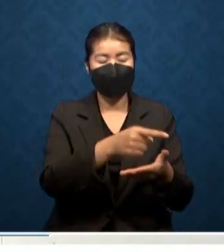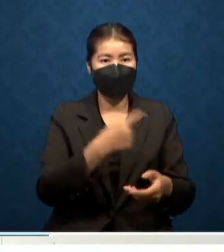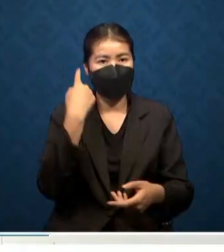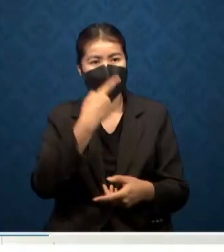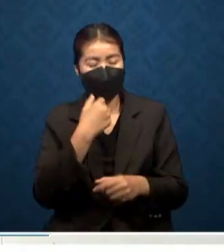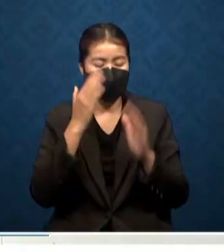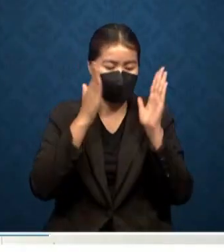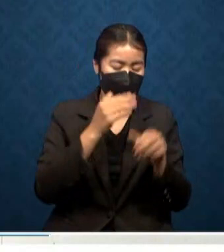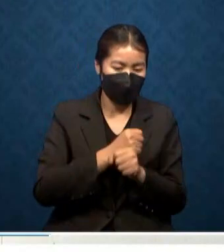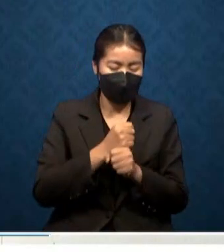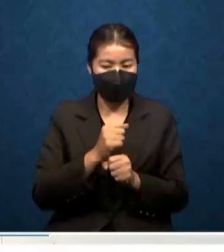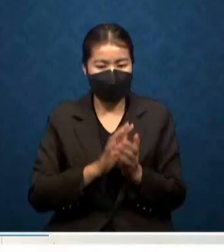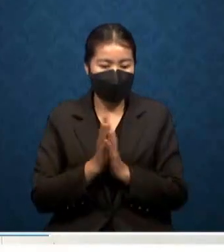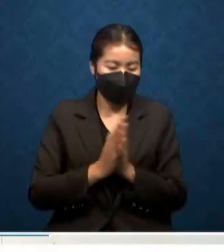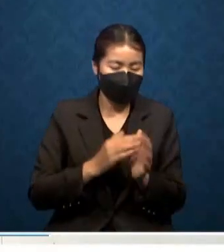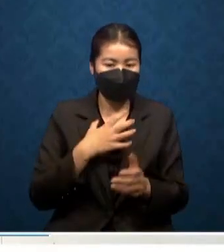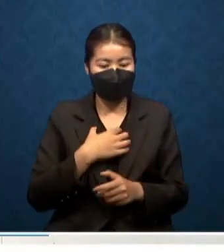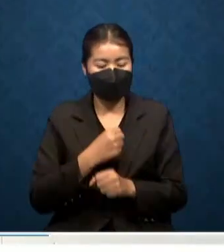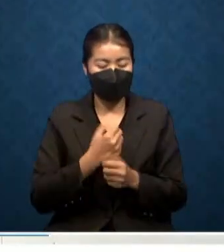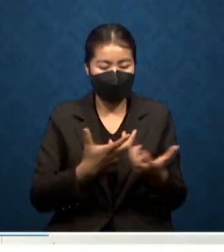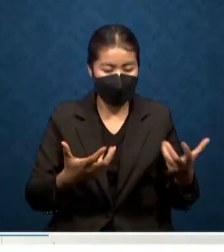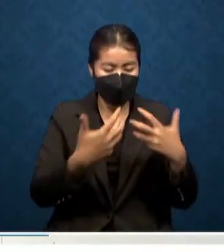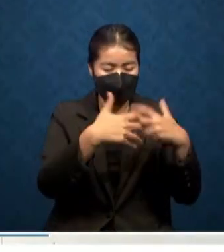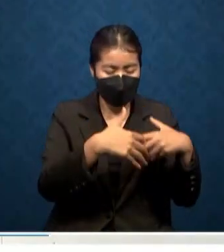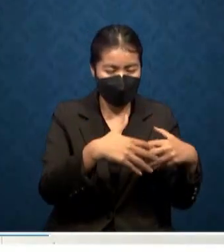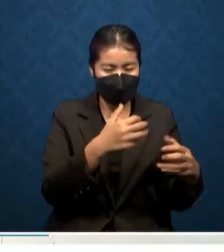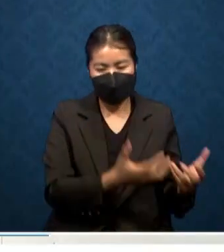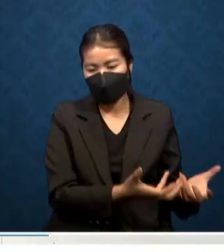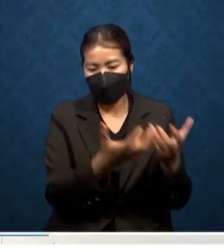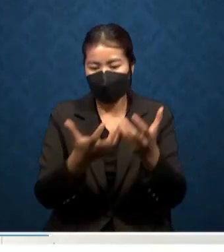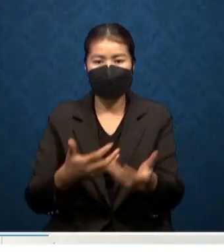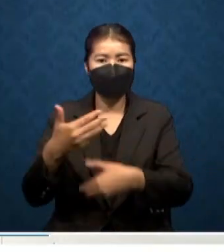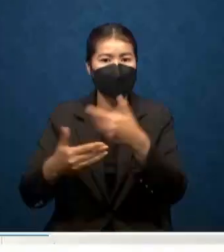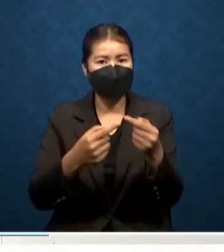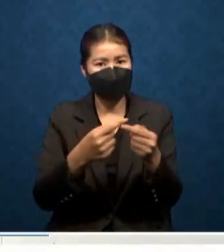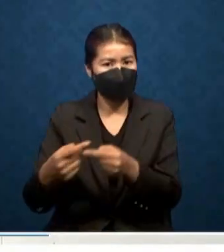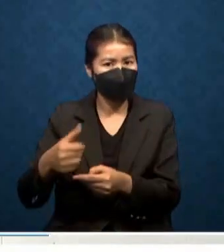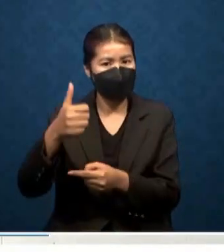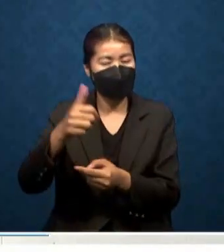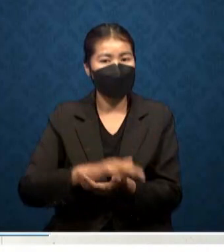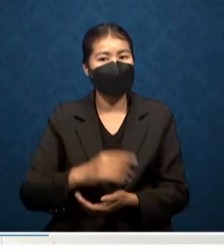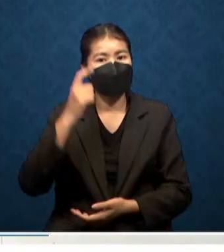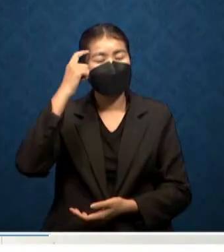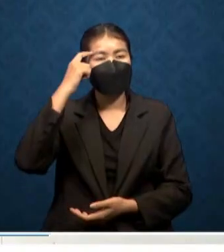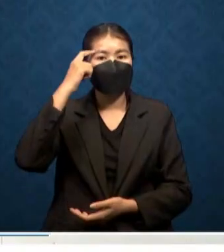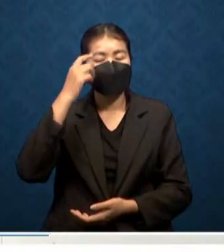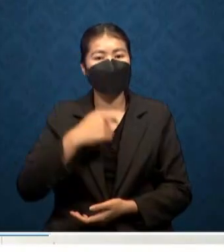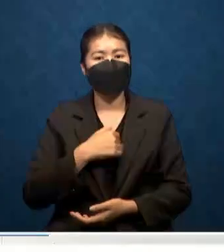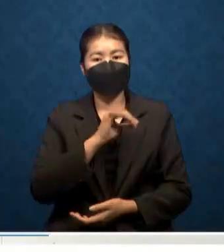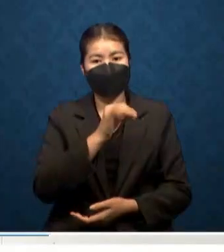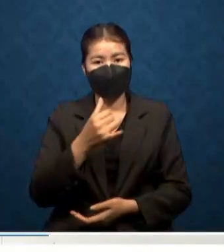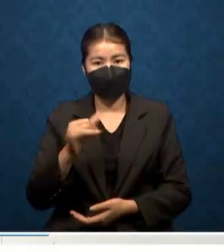ทำงานเนี่ยเขาสามารถที่จะสร้างผลงานที่สามารถเอาไปต่อยอดอย่างที่ท่านว่าได้ผมบอกเขาว่าบางอย่างเนี่ย